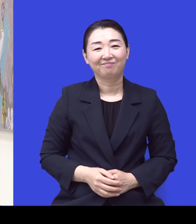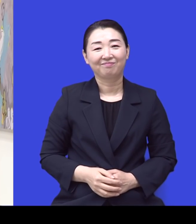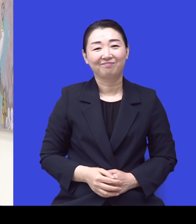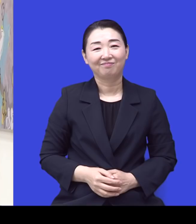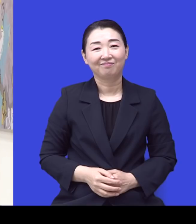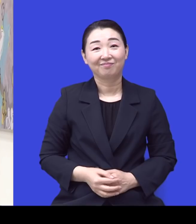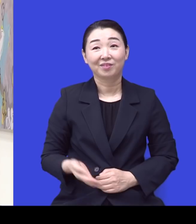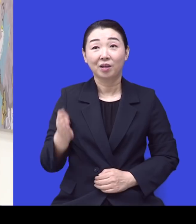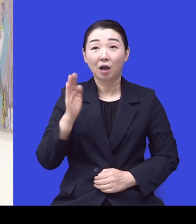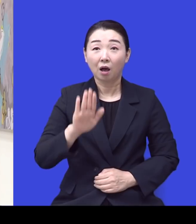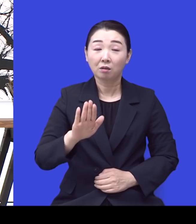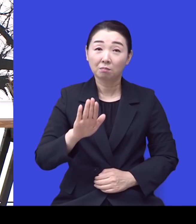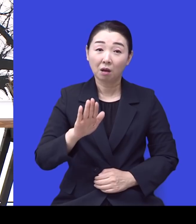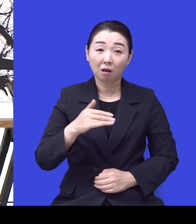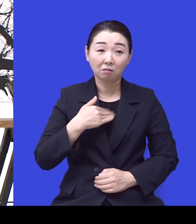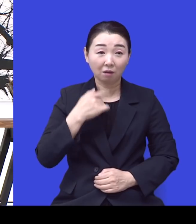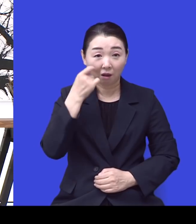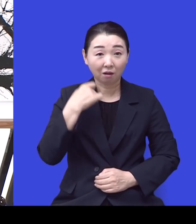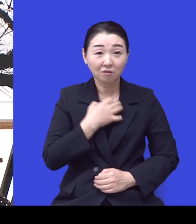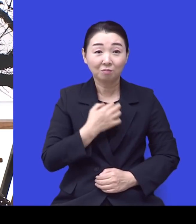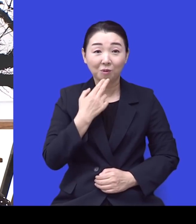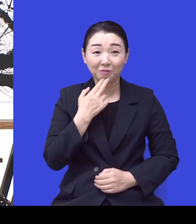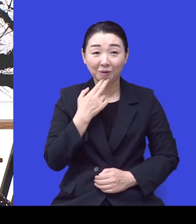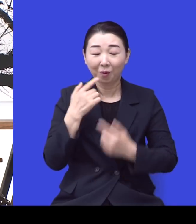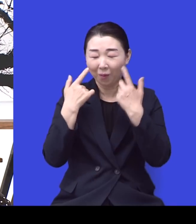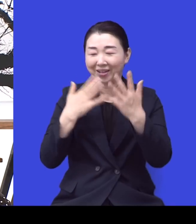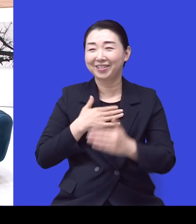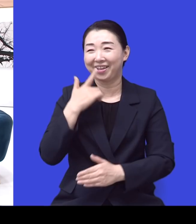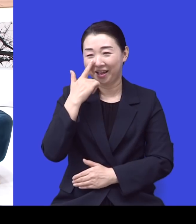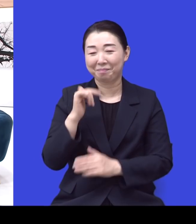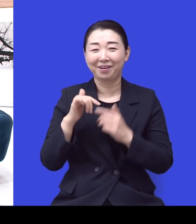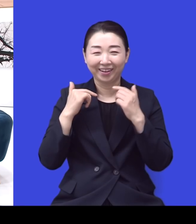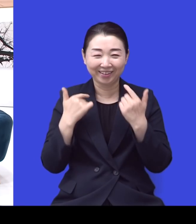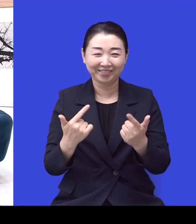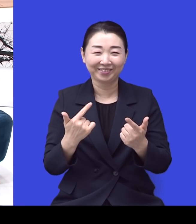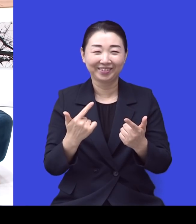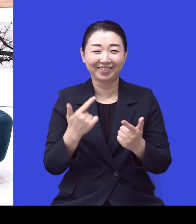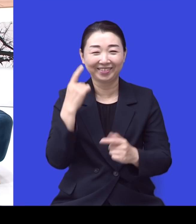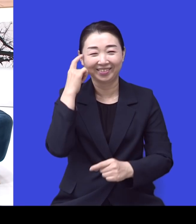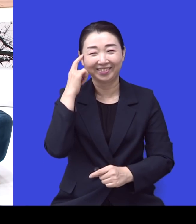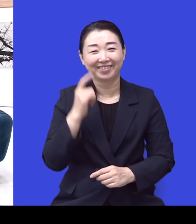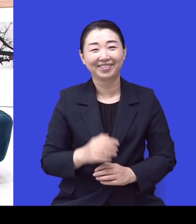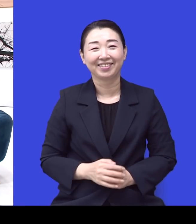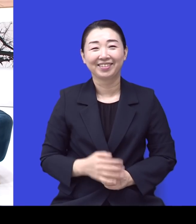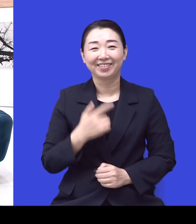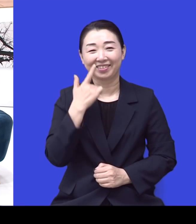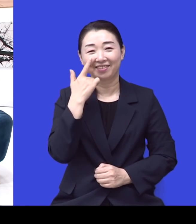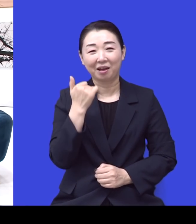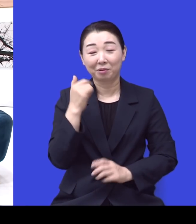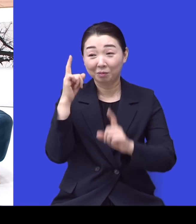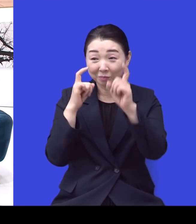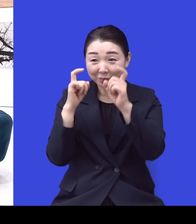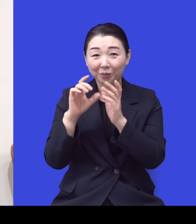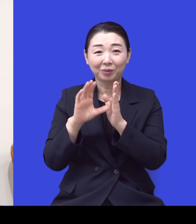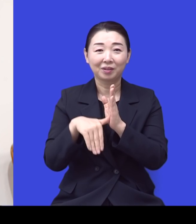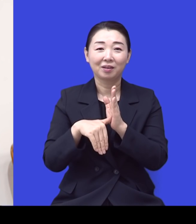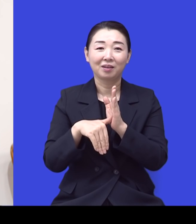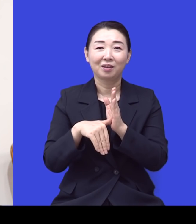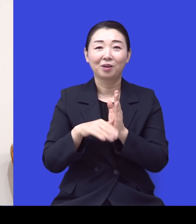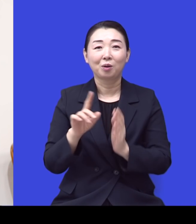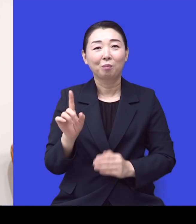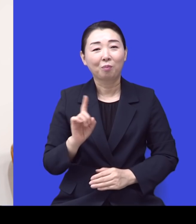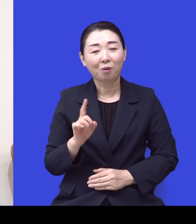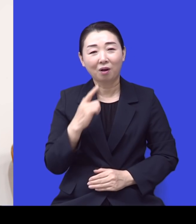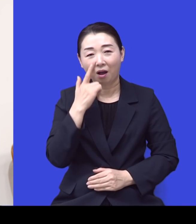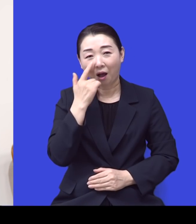그렇게 슬프질 않았어요. 확실히 내 아버지가 아니구나. 아 그러면서도 그 아버지의 표정에서도 그